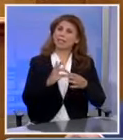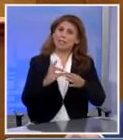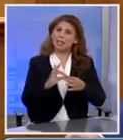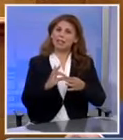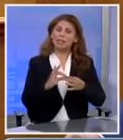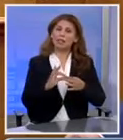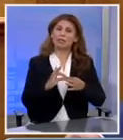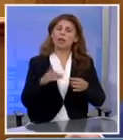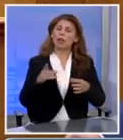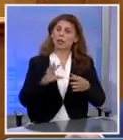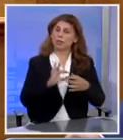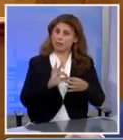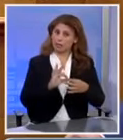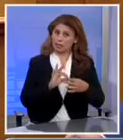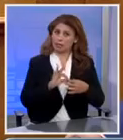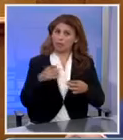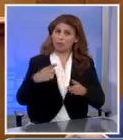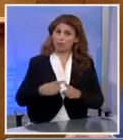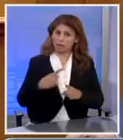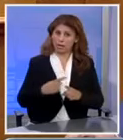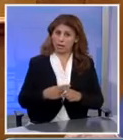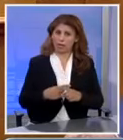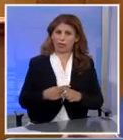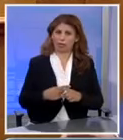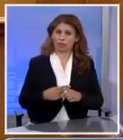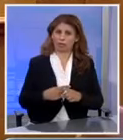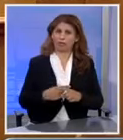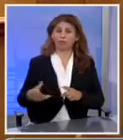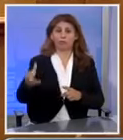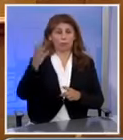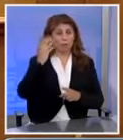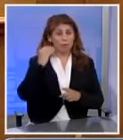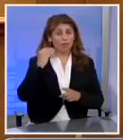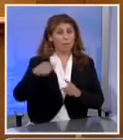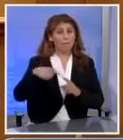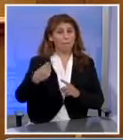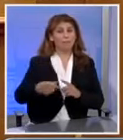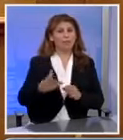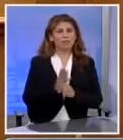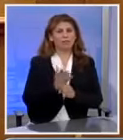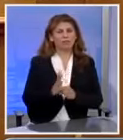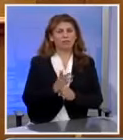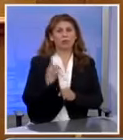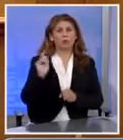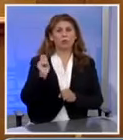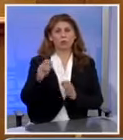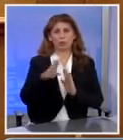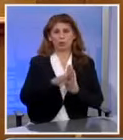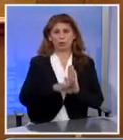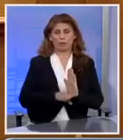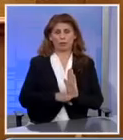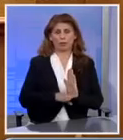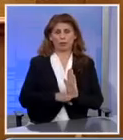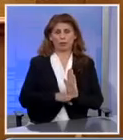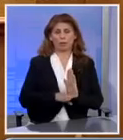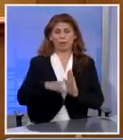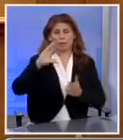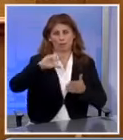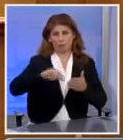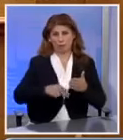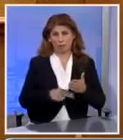κουλτούρα συνεργασιών που στην Ελλάδα τη μάθαμε μετά τον κατακαιρματισμό του πολιτικού συστήματος με τα